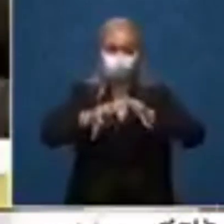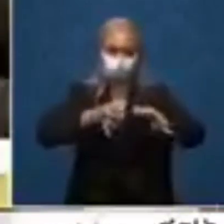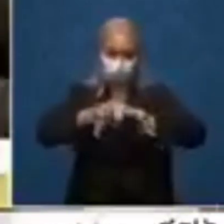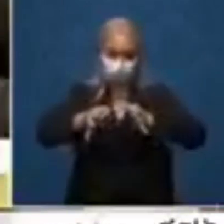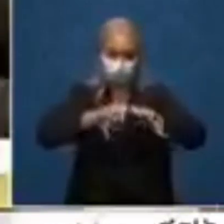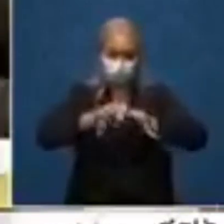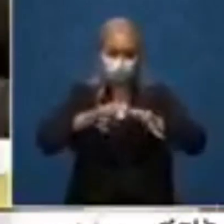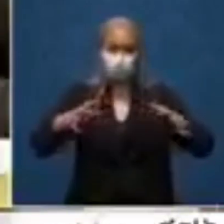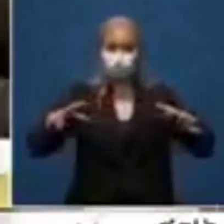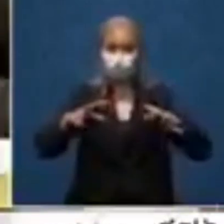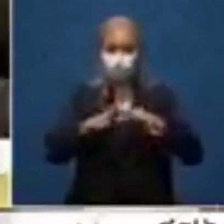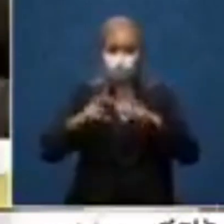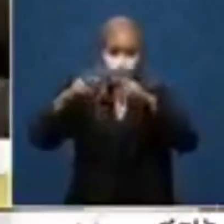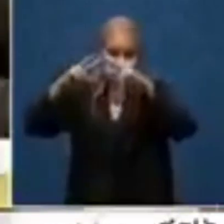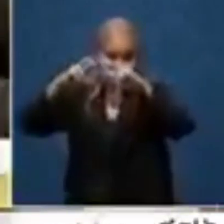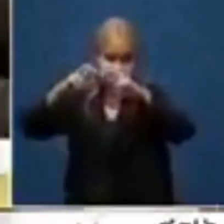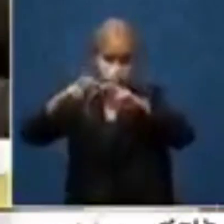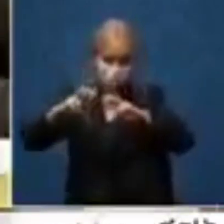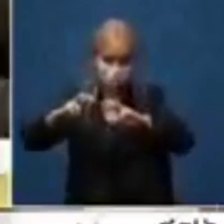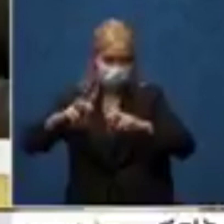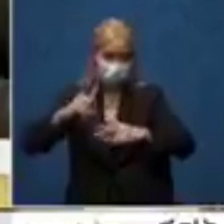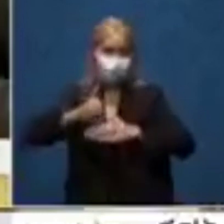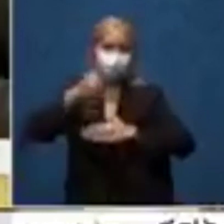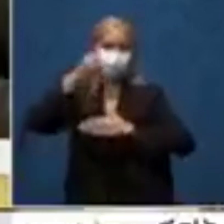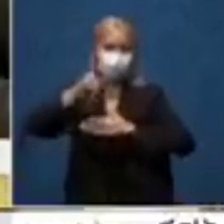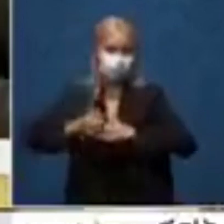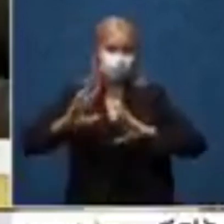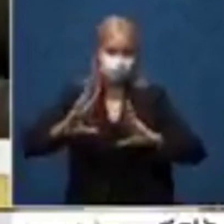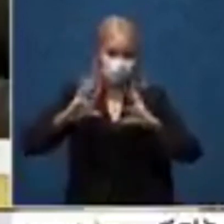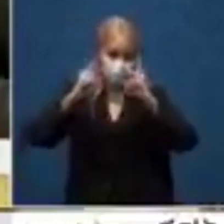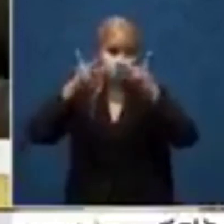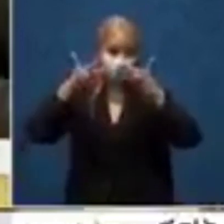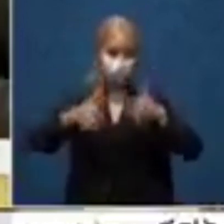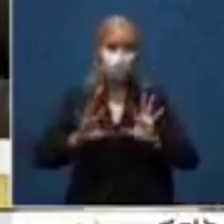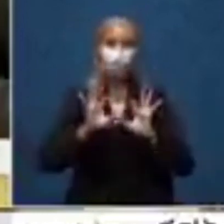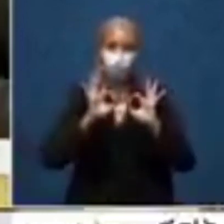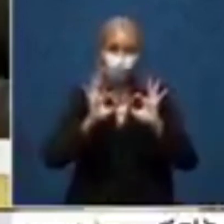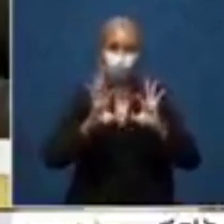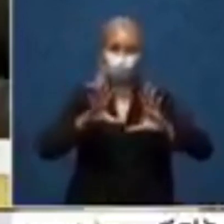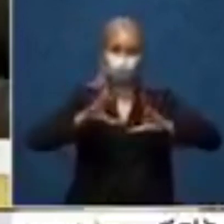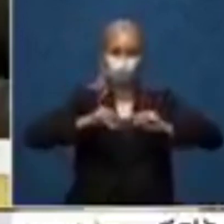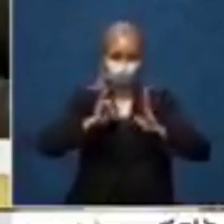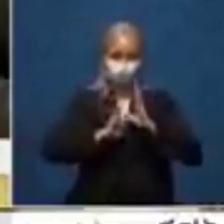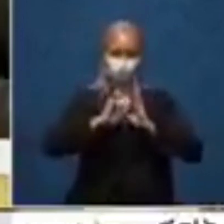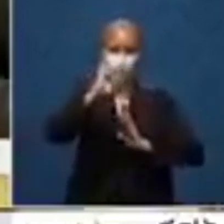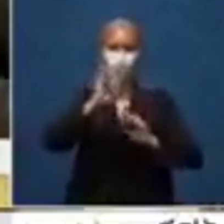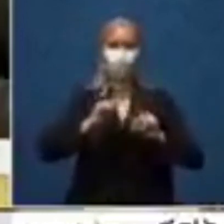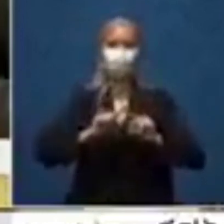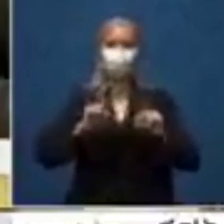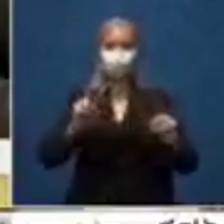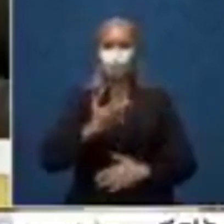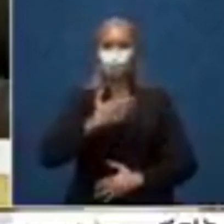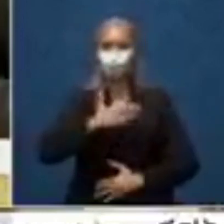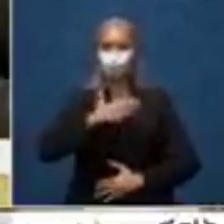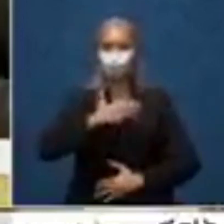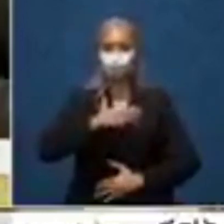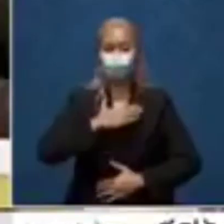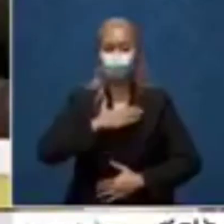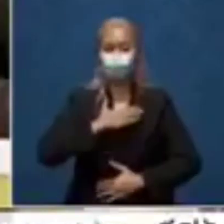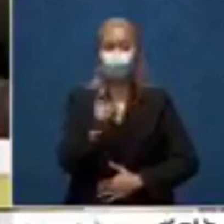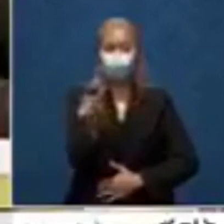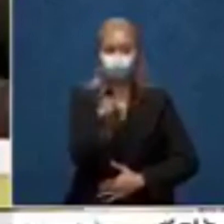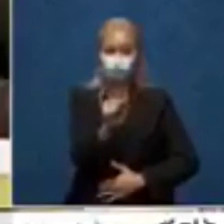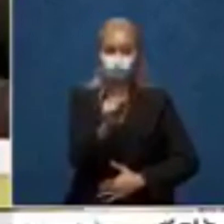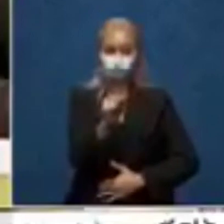าการวินิจฉัยของท่านประธานเนี่ยเป็นที่ยุตินะครับเรื่องนี้ถูกต้องครับท่านประธานแต่ผมต้องเรียนต่อท่านประธานด้วยความเคารพนะครับว่า